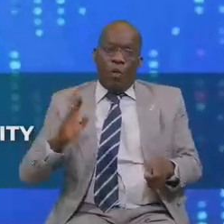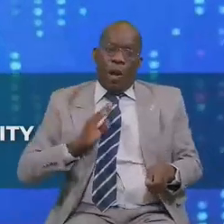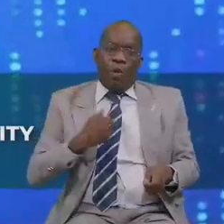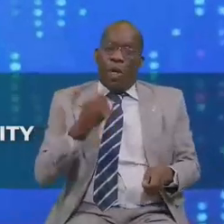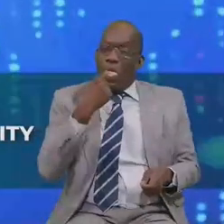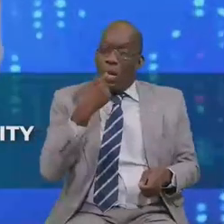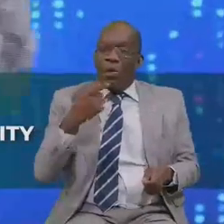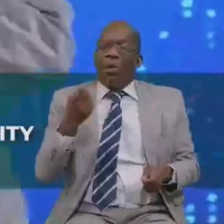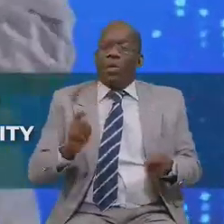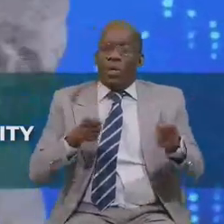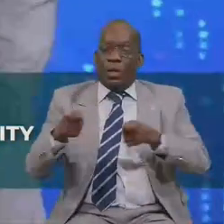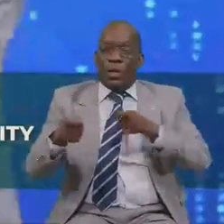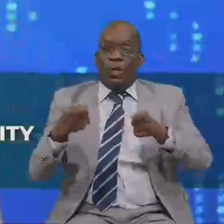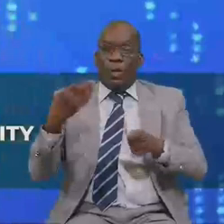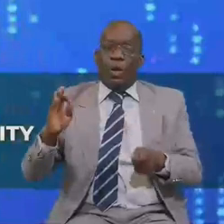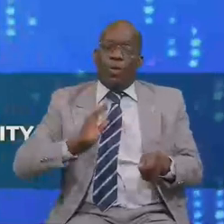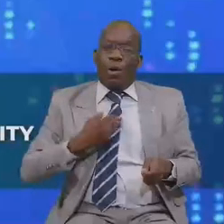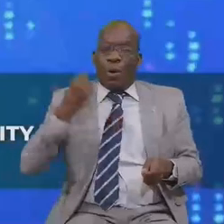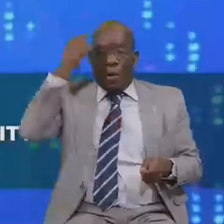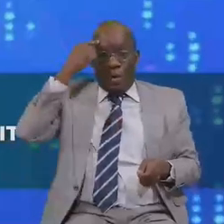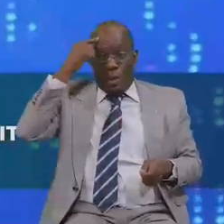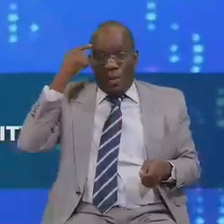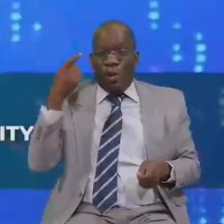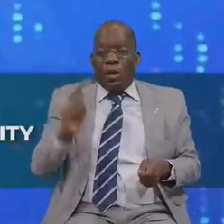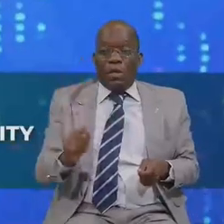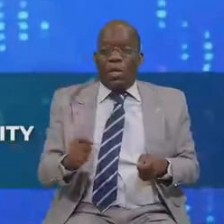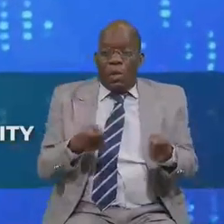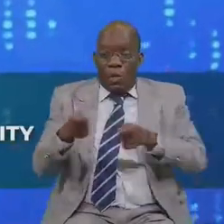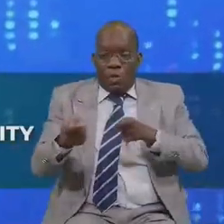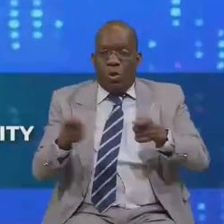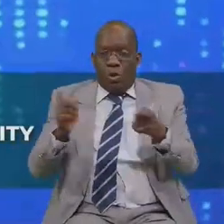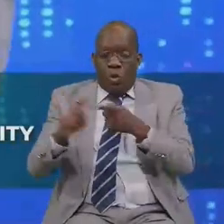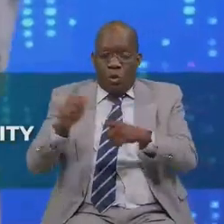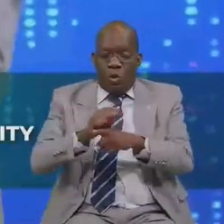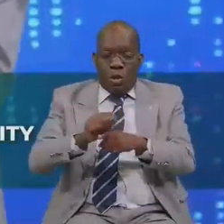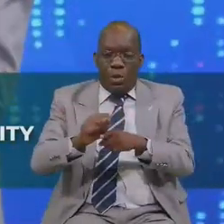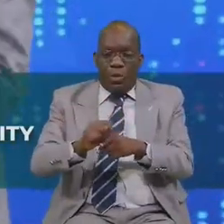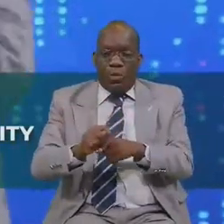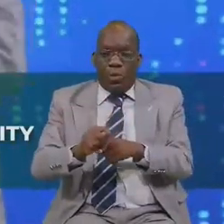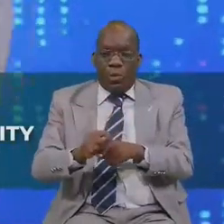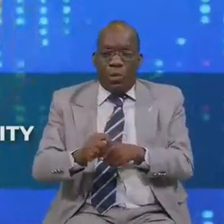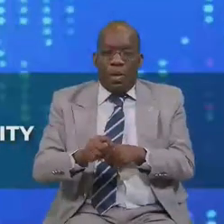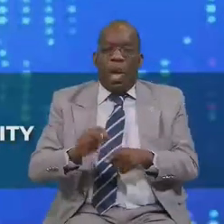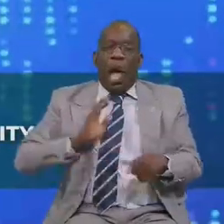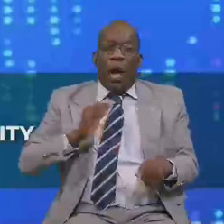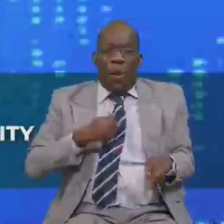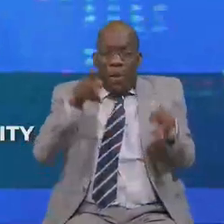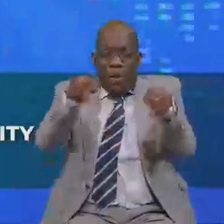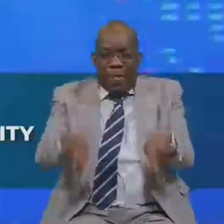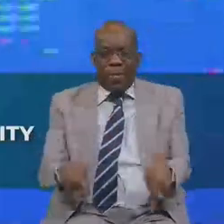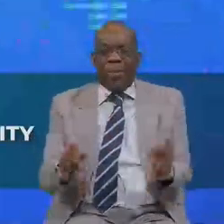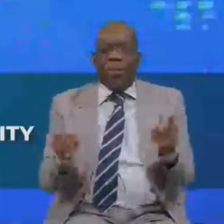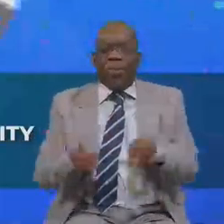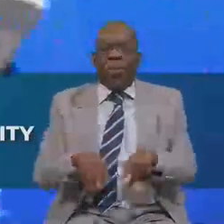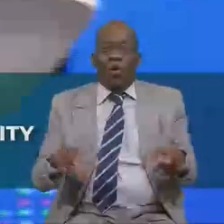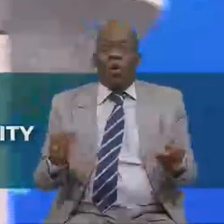nos pensées. Le domptage, dompter, former notre personnalité pour que nous